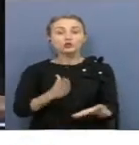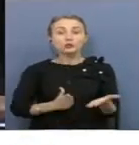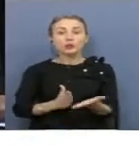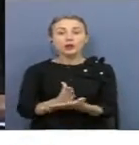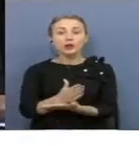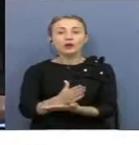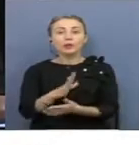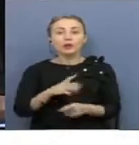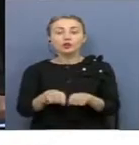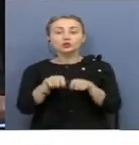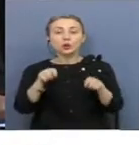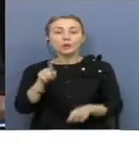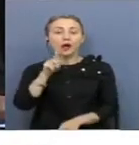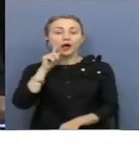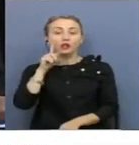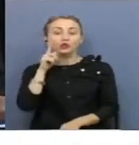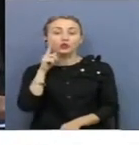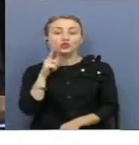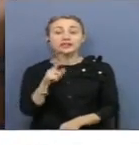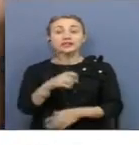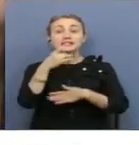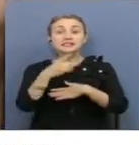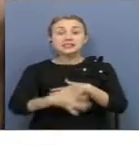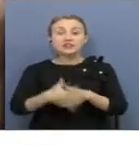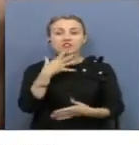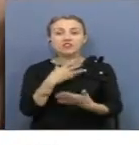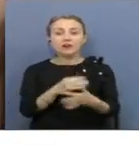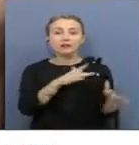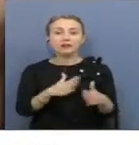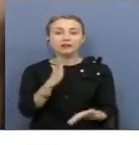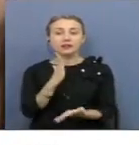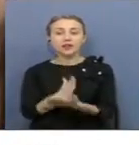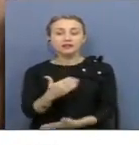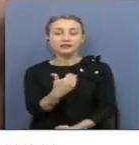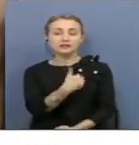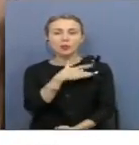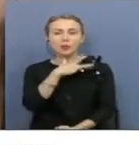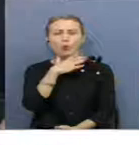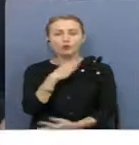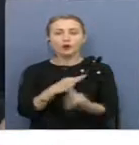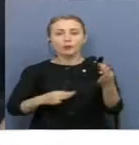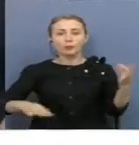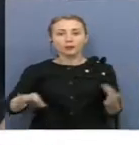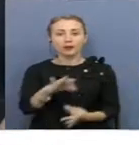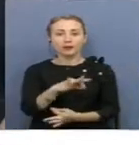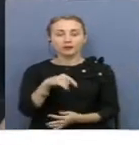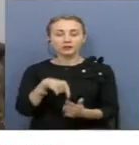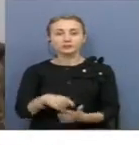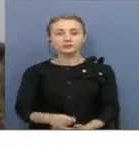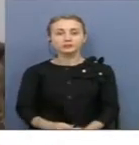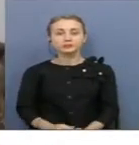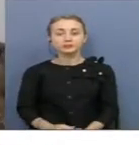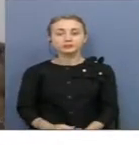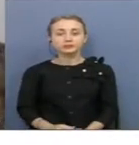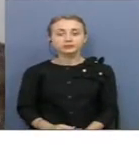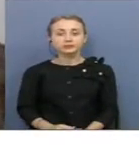жылын жариялауы да бекер емес. Соның негізінде облысымызда жастар ресурстық орталығы құрылып, маңызды шаралар атқарылып келеді. Нашым